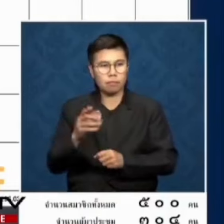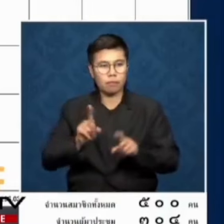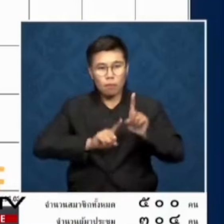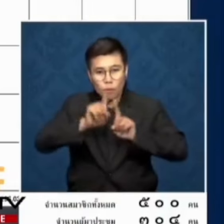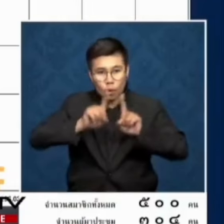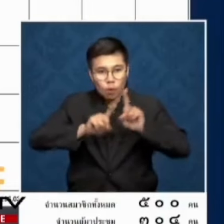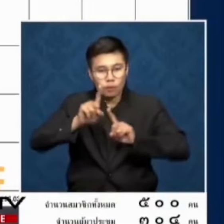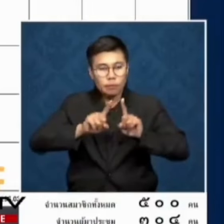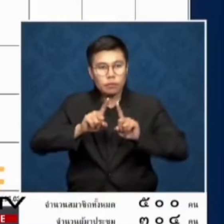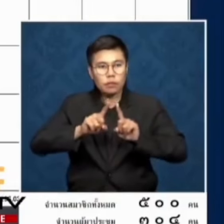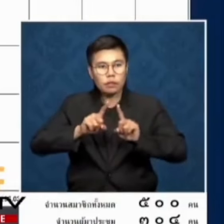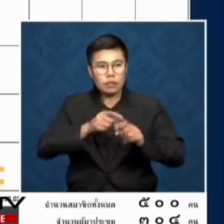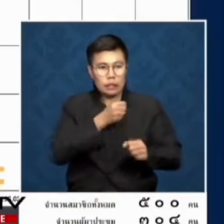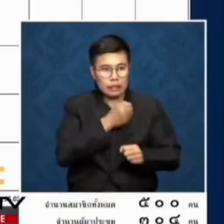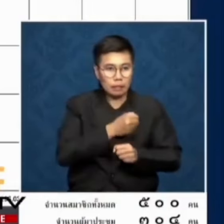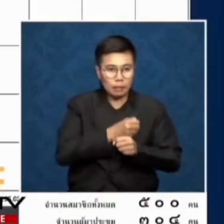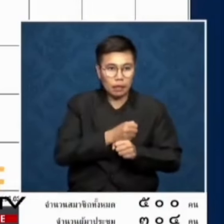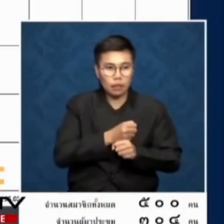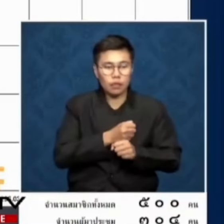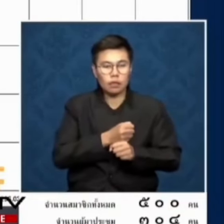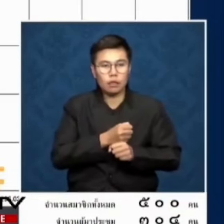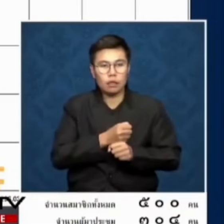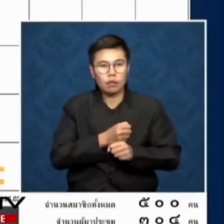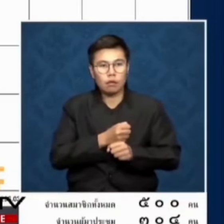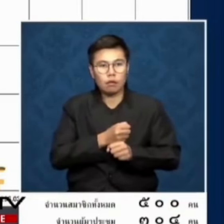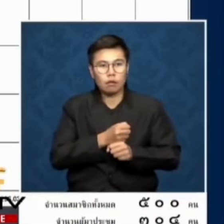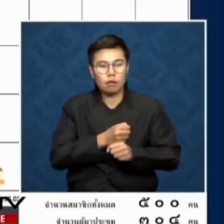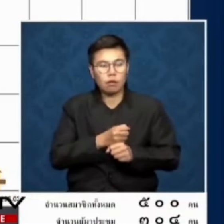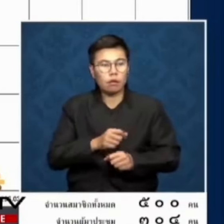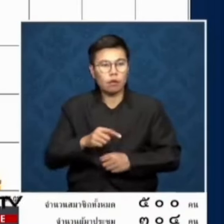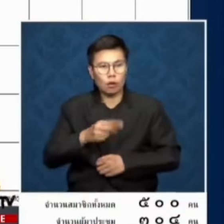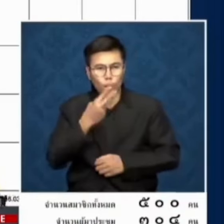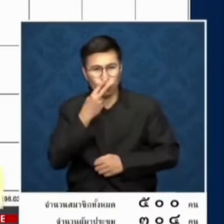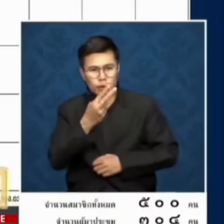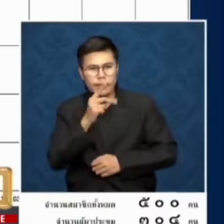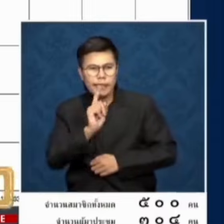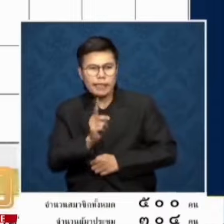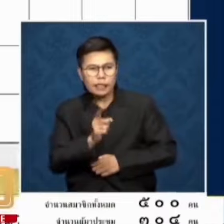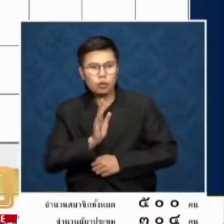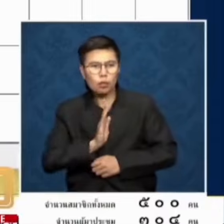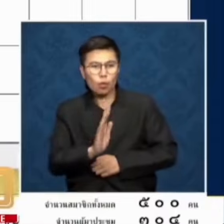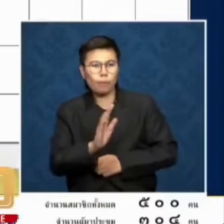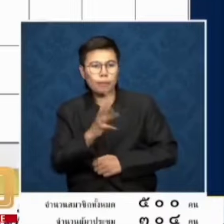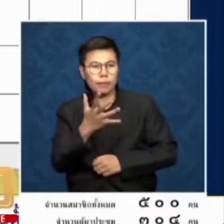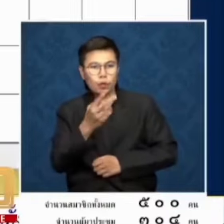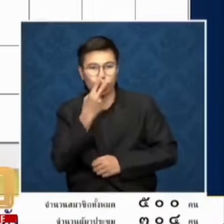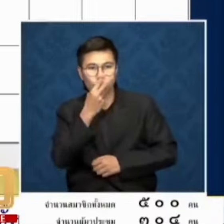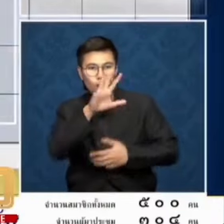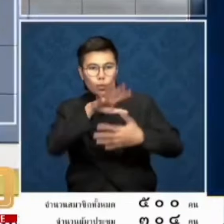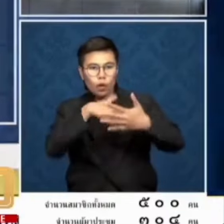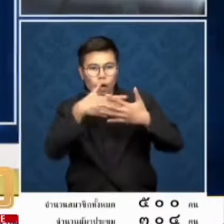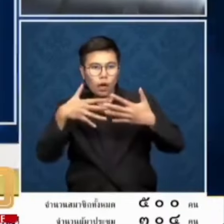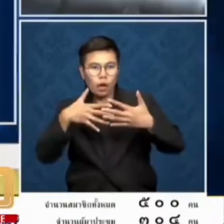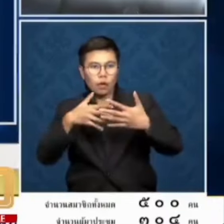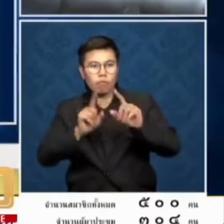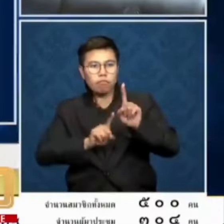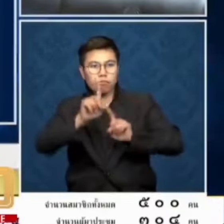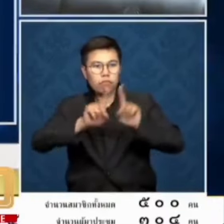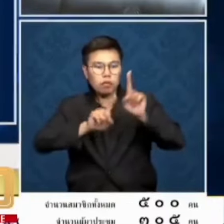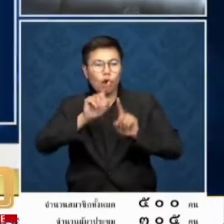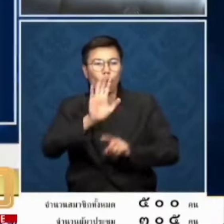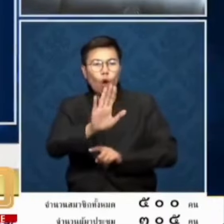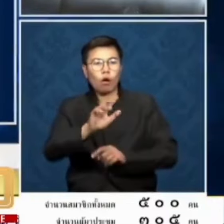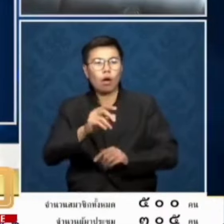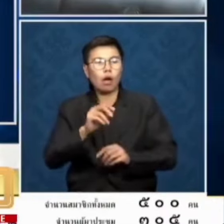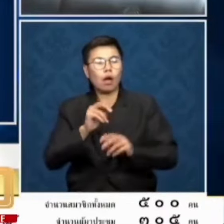ชี้วัดกับภารกิจของกระทรวงดีอีเนี่ยไม่สะท้อนความเป็นจริงค่ะหมายความว่ายังไงคะลองดูตามตารางของตัวชี้วัดนะคะของกระทรว